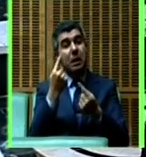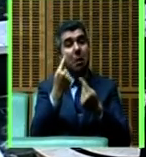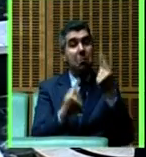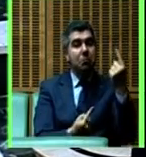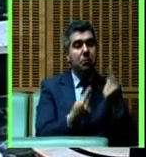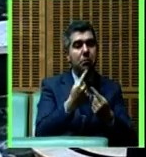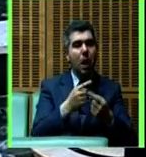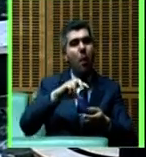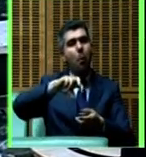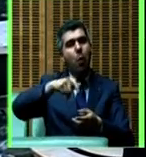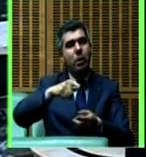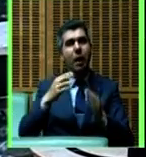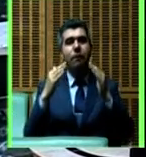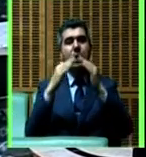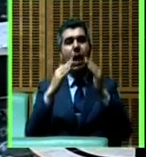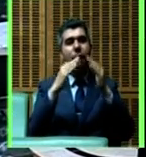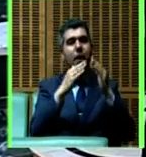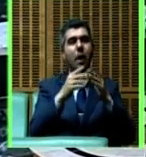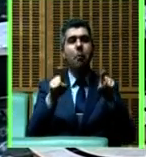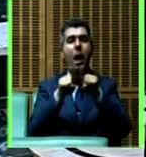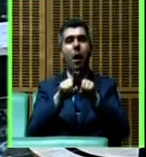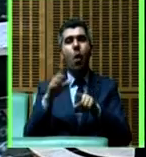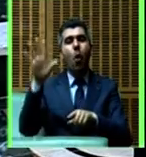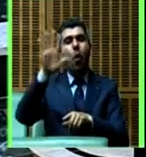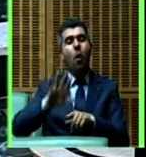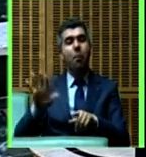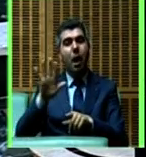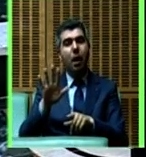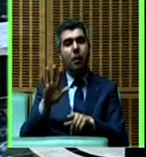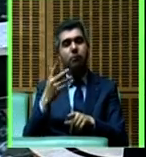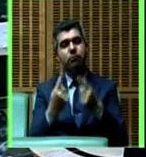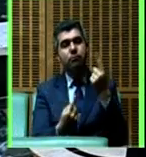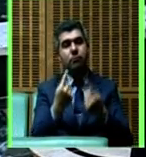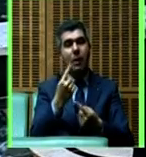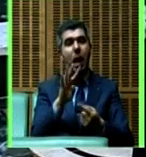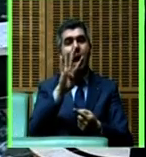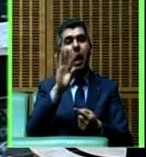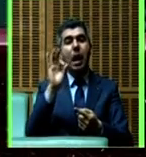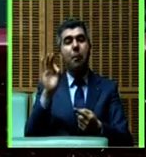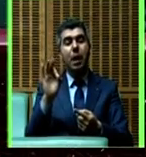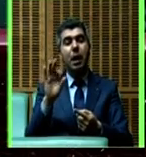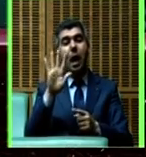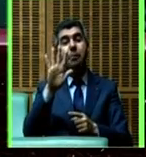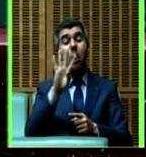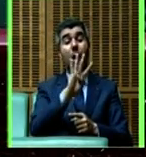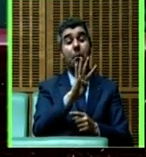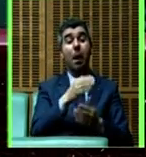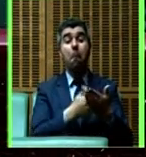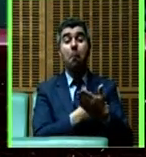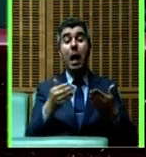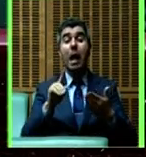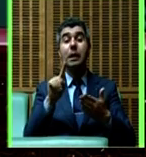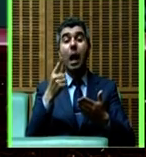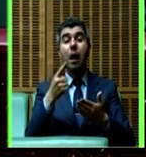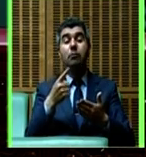للاستعمالات المنزليه. هذا المشروع هذا فيه تقريبا واحد ما بين 40 حتى 45 مليار ديال الدرهم. غادي